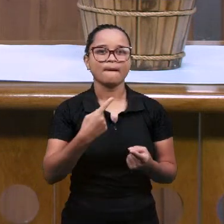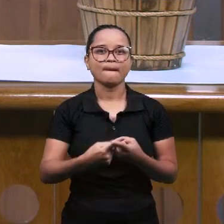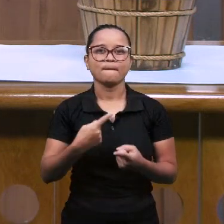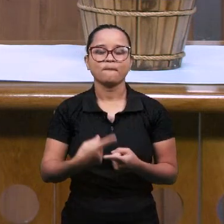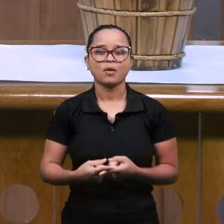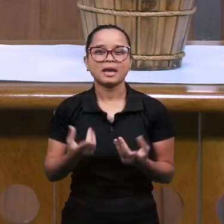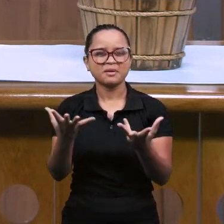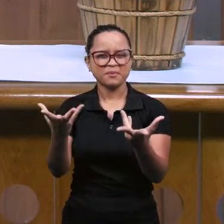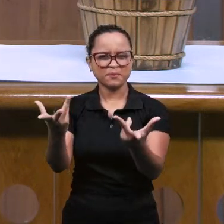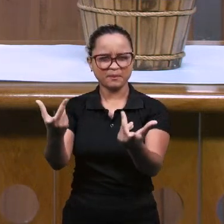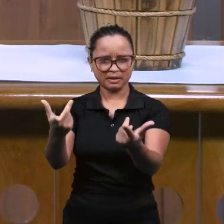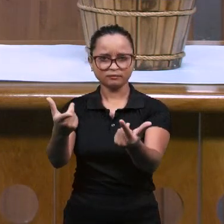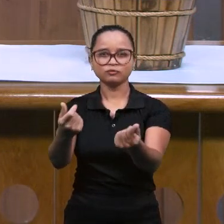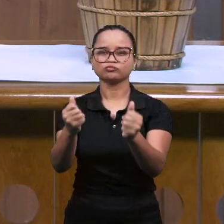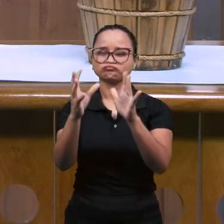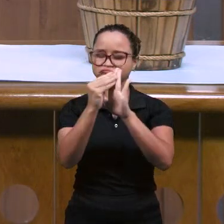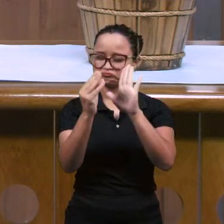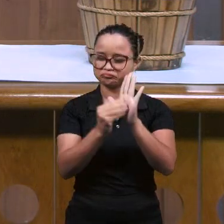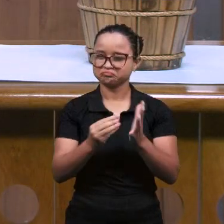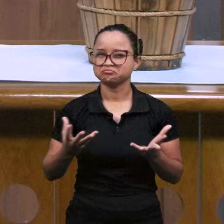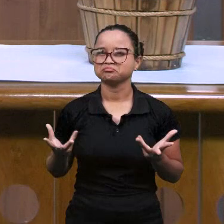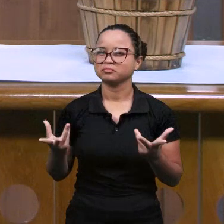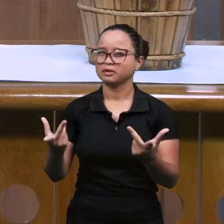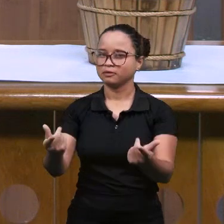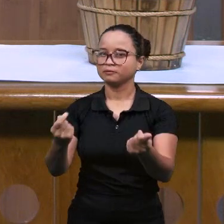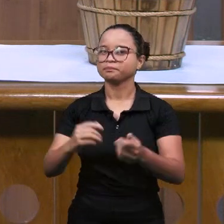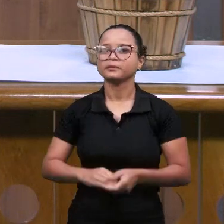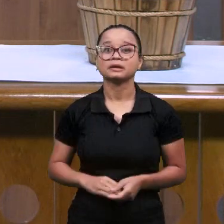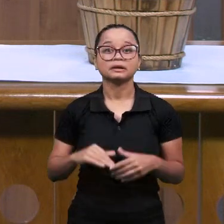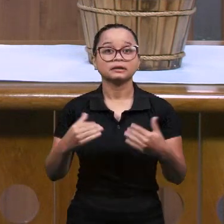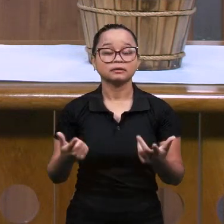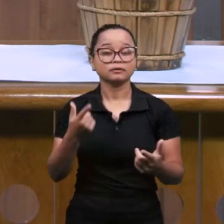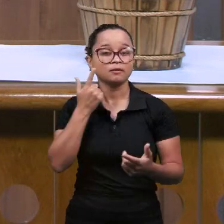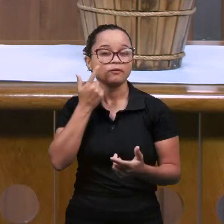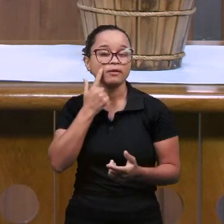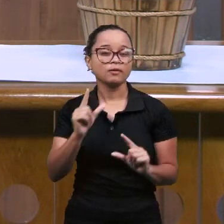extraordinaire. Vous allez voir que